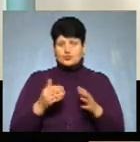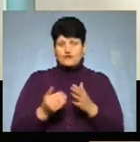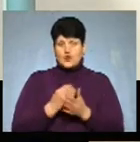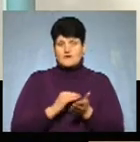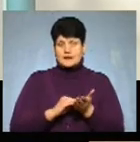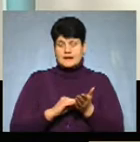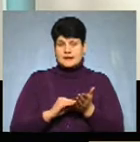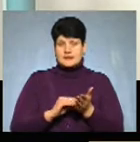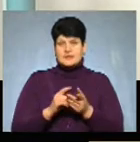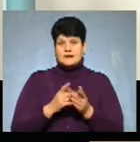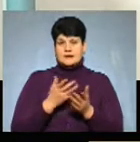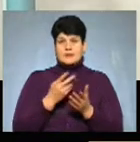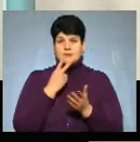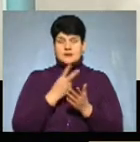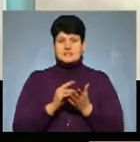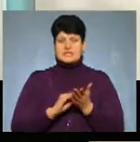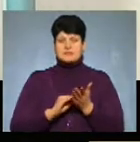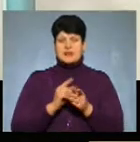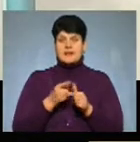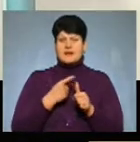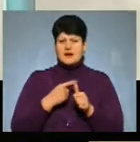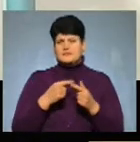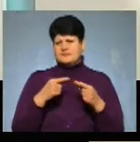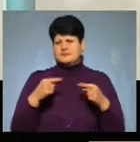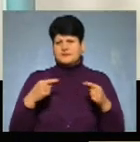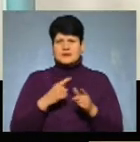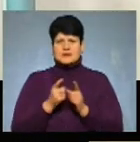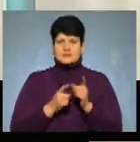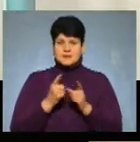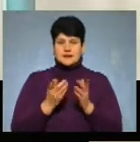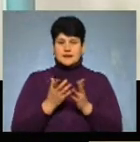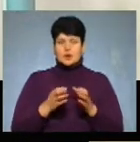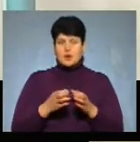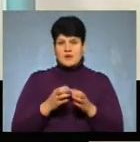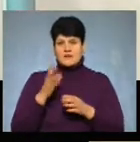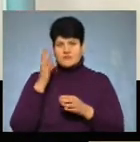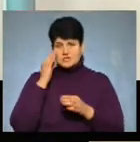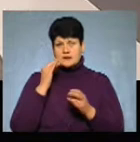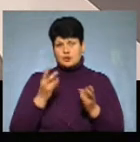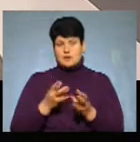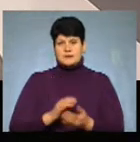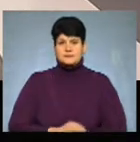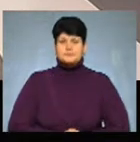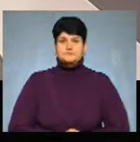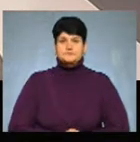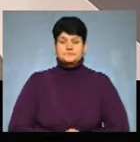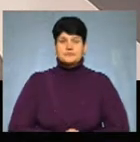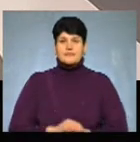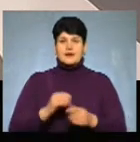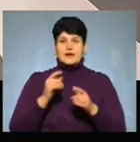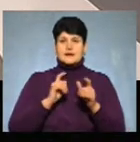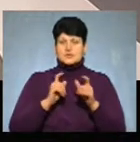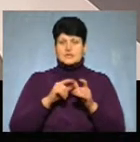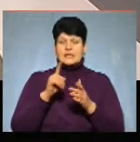в якій відображена зміна назви, зміна юрисдикції, будь-які зміни, які громада вважатиме за потрібне.